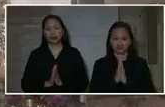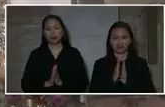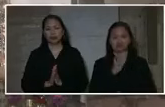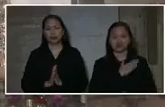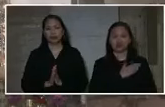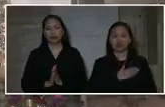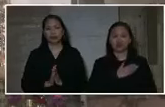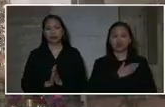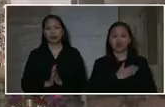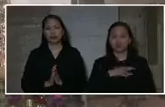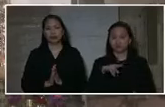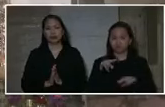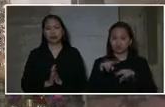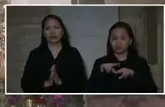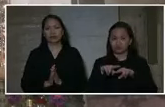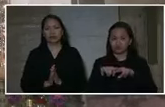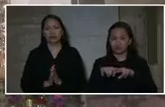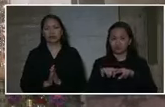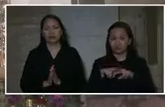ang lahat.